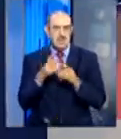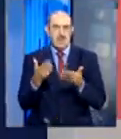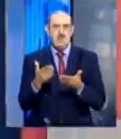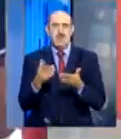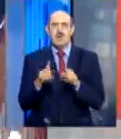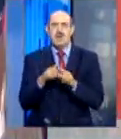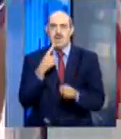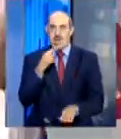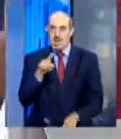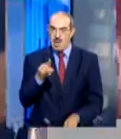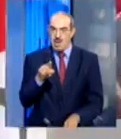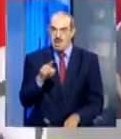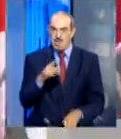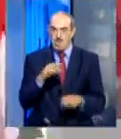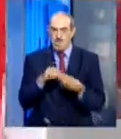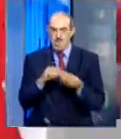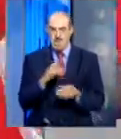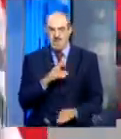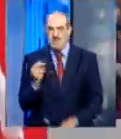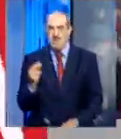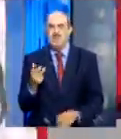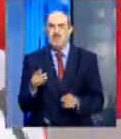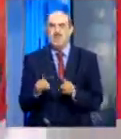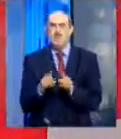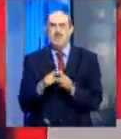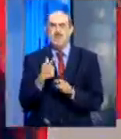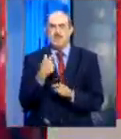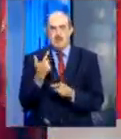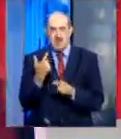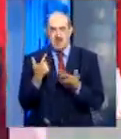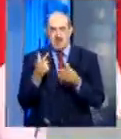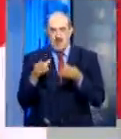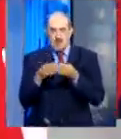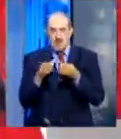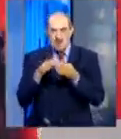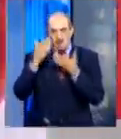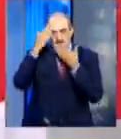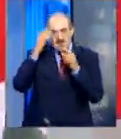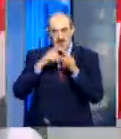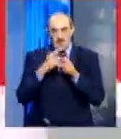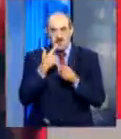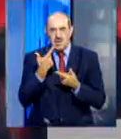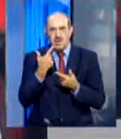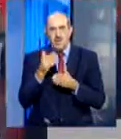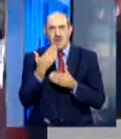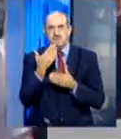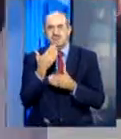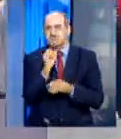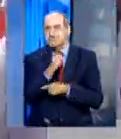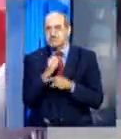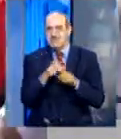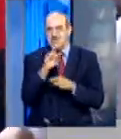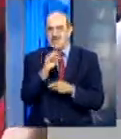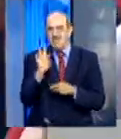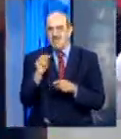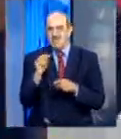جريمة وهي جريمة إنسانية يقترفها هذا النظام، وهو إبادة الشعب الريفي